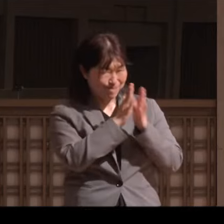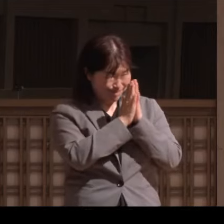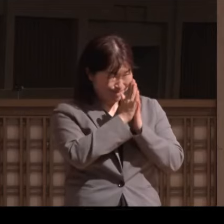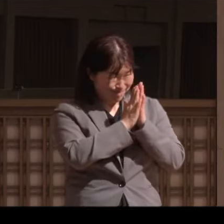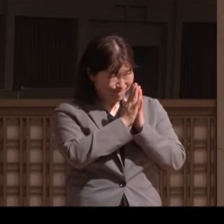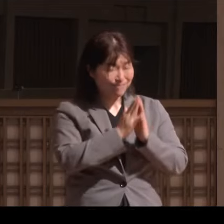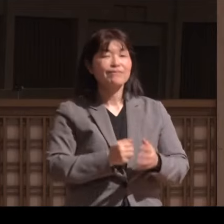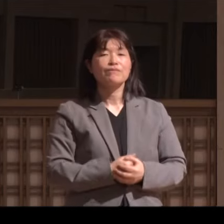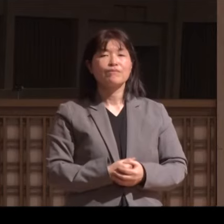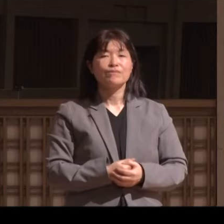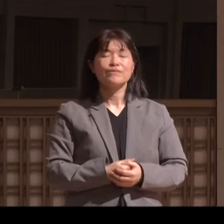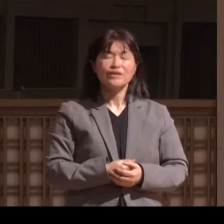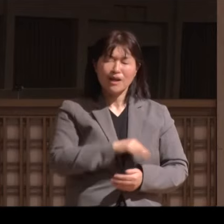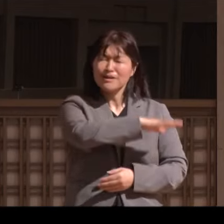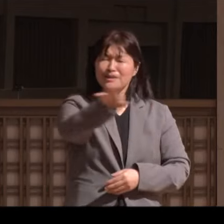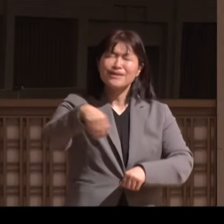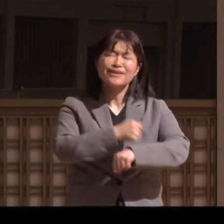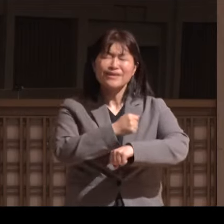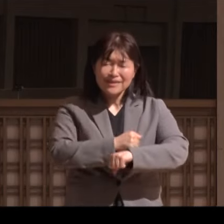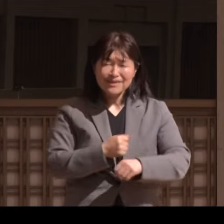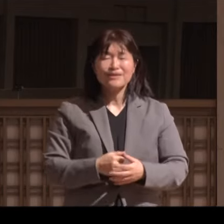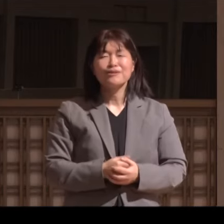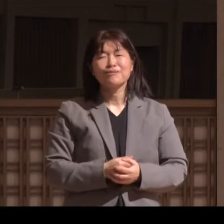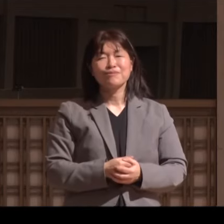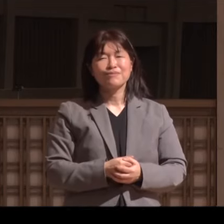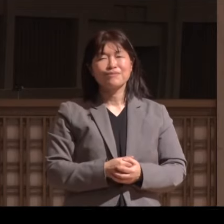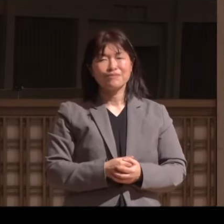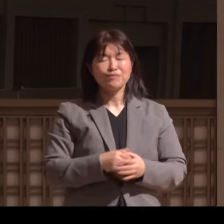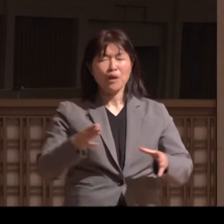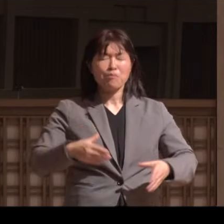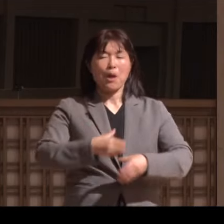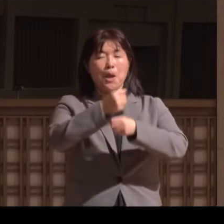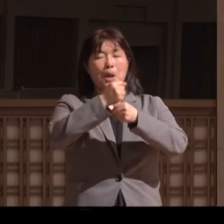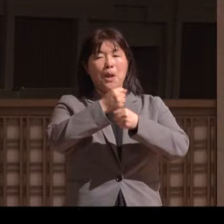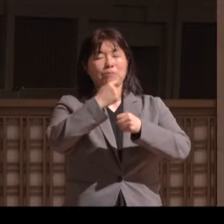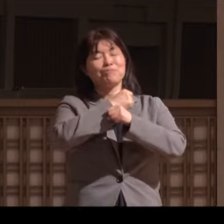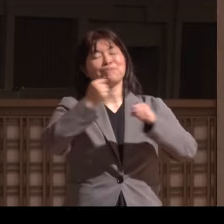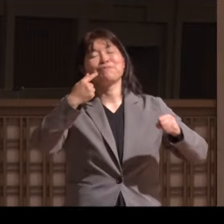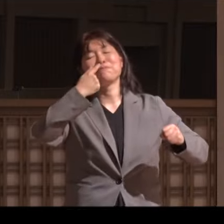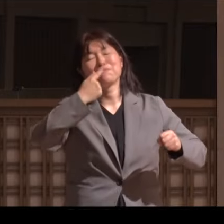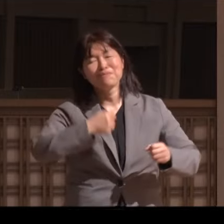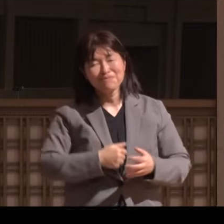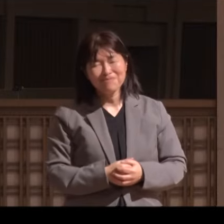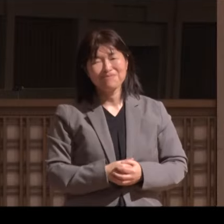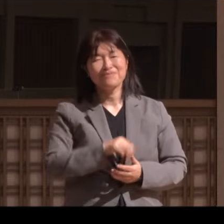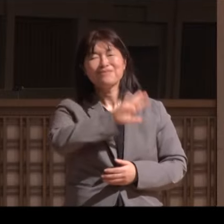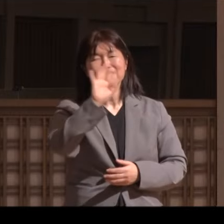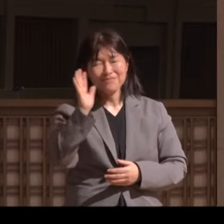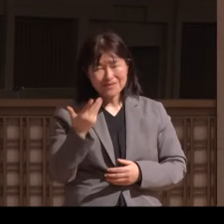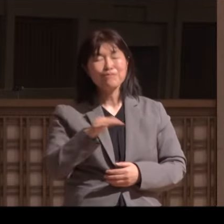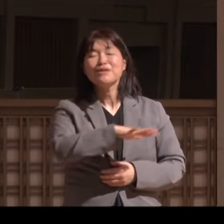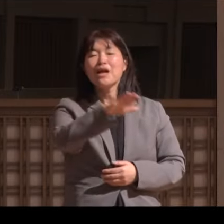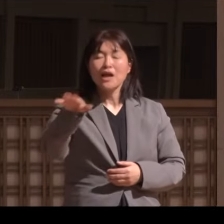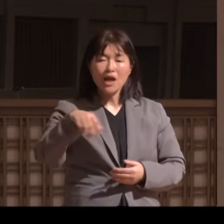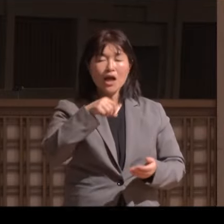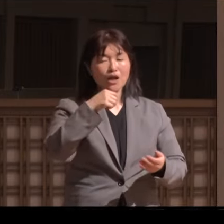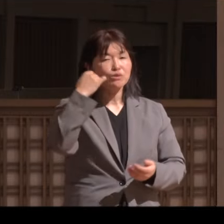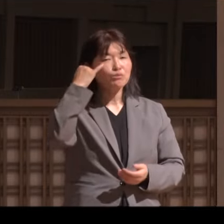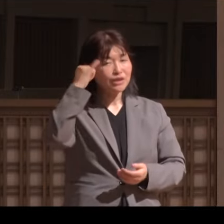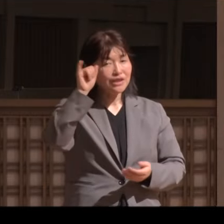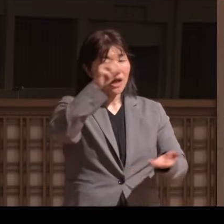願いしますあ皆さんお疲れ様でしたあのまとめることはできませんがえ皆様からのえ